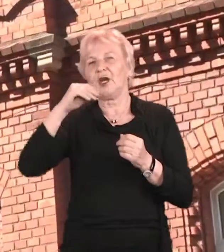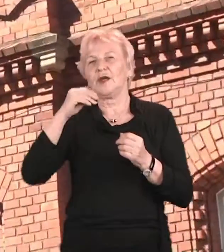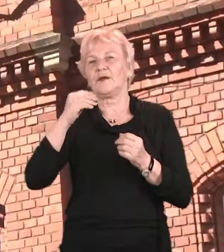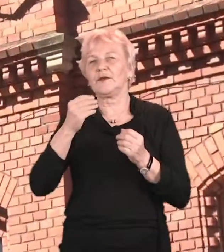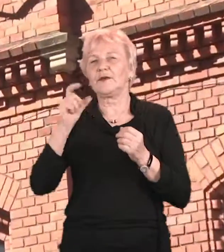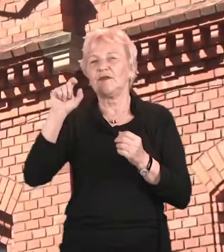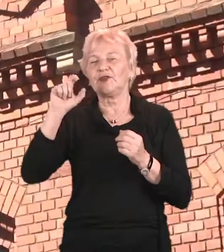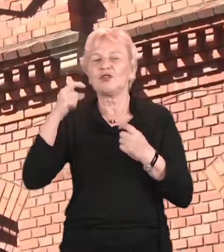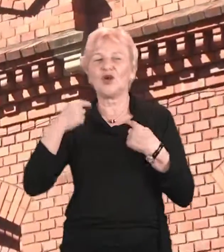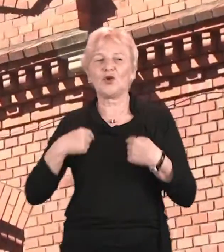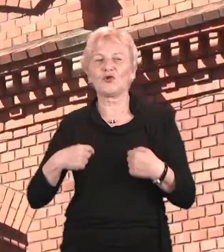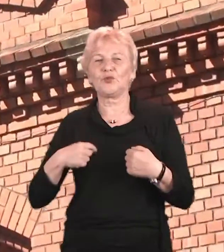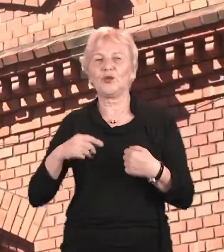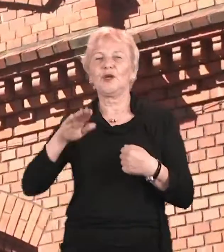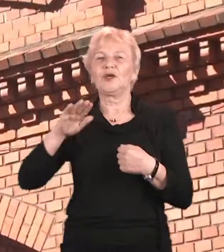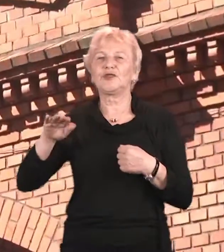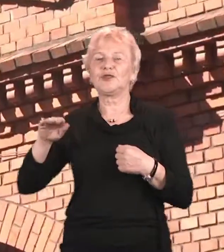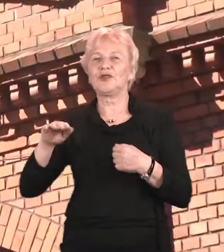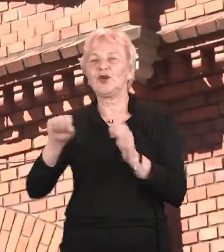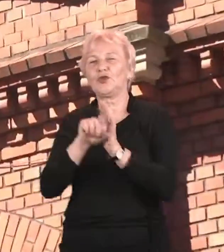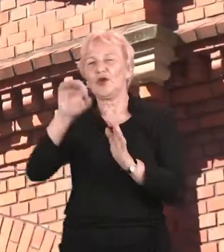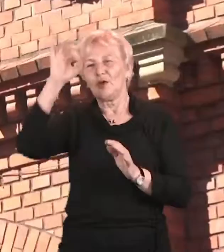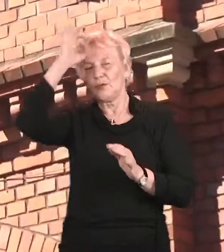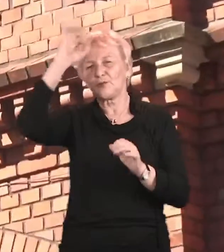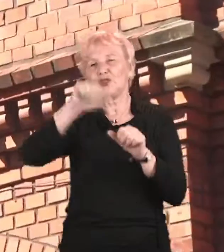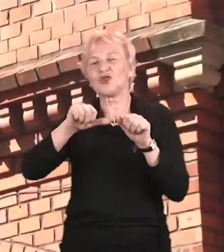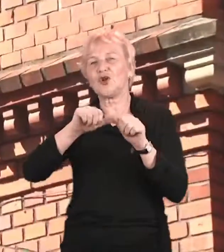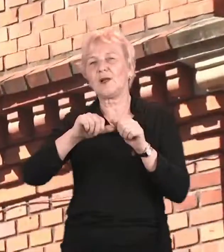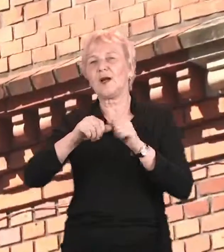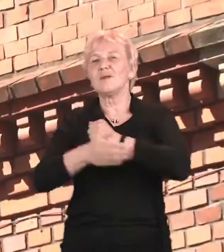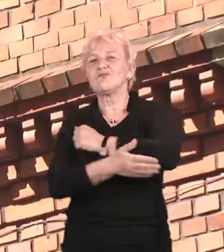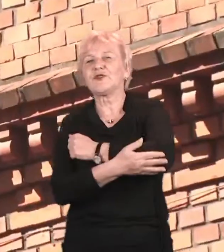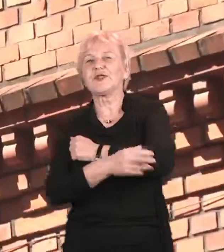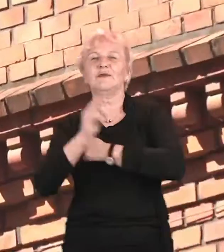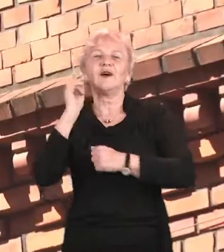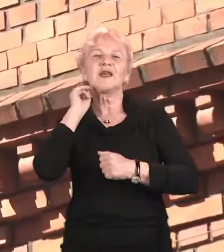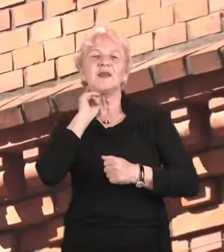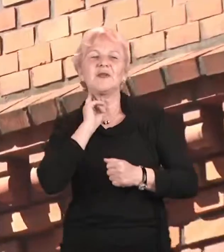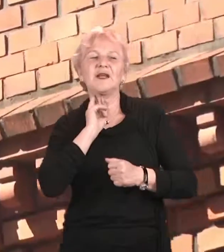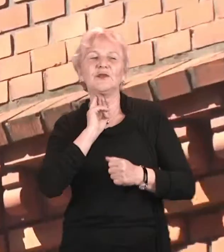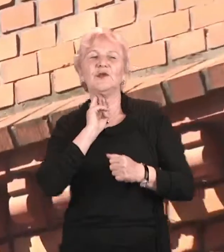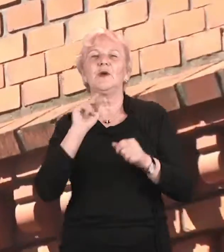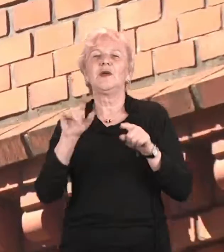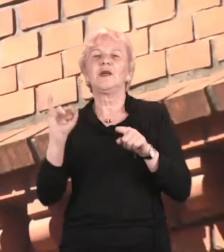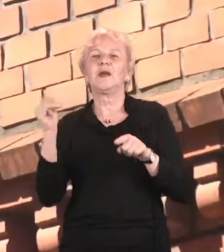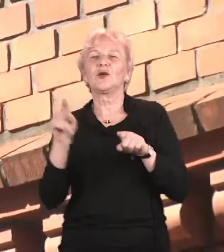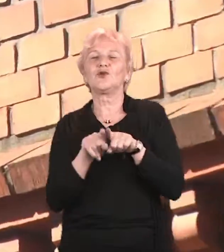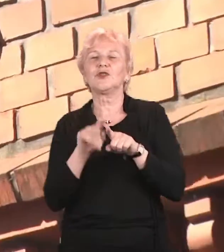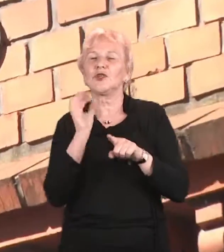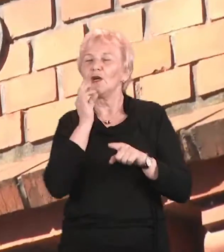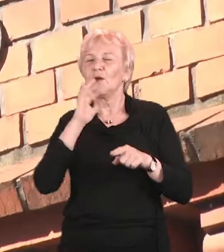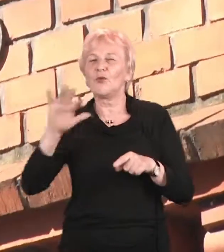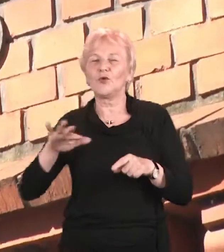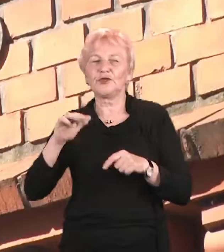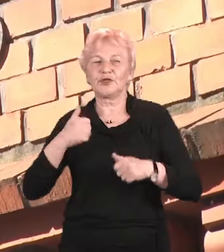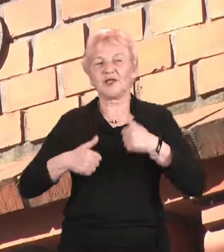ponad 200 osób. Są to zarówno dzieci w wieku przedszkolnym, uczniowie szkoły podstawowej, gimnazjum, a także młodzież przygotowująca się